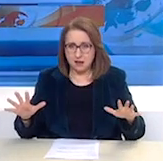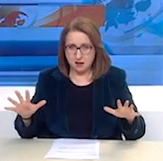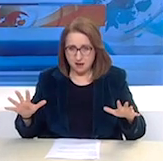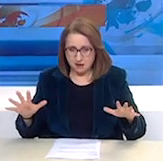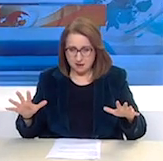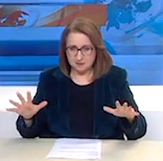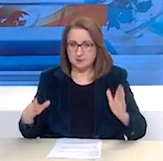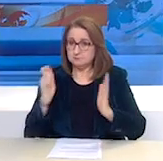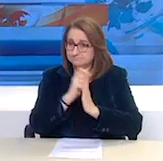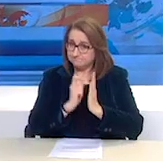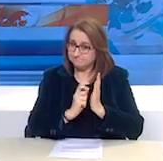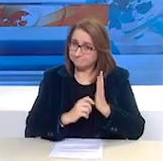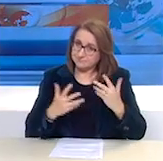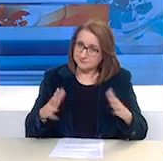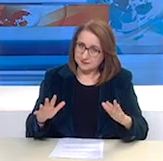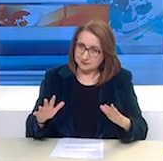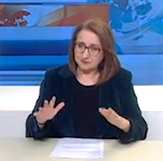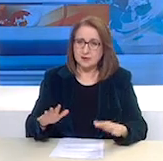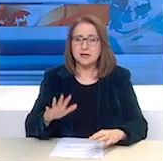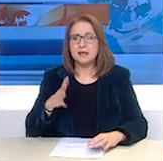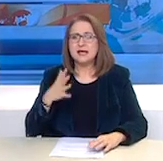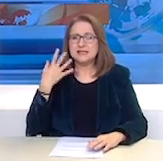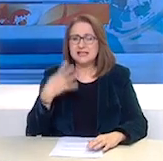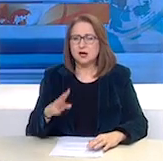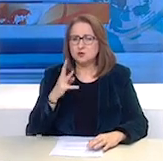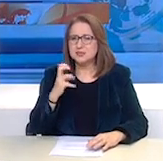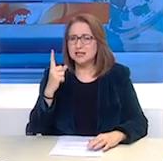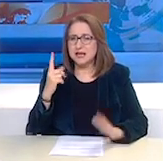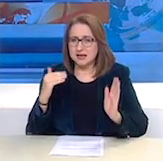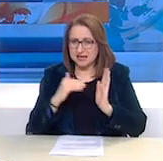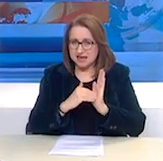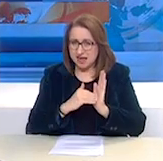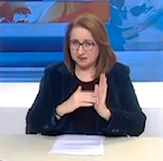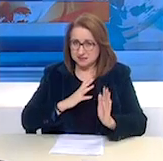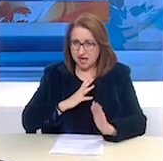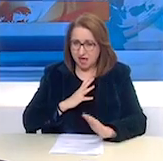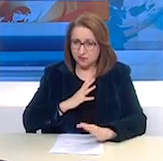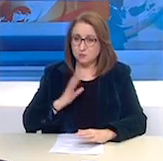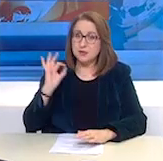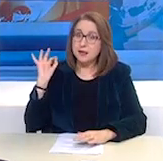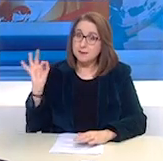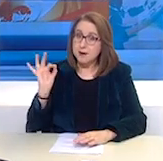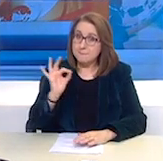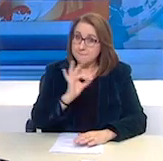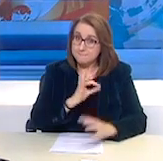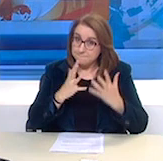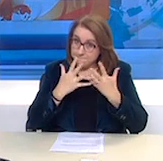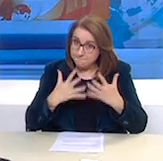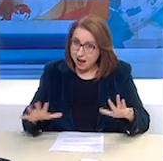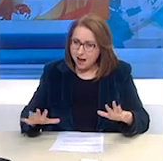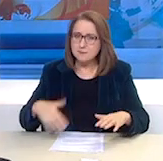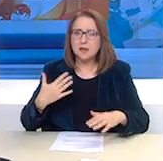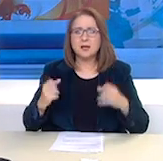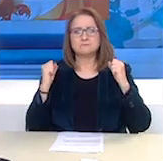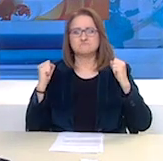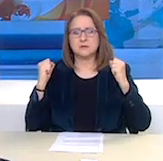έχουν καταγραφεί. Ταυτόχρονα, περισσότεροι από 431.000 συνάνθρωποι μας που ενώ μολύνθηκαν από τον ιό, ανέρωσαν και έγιναν